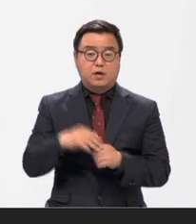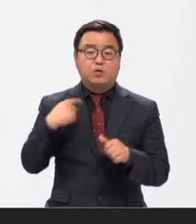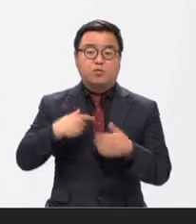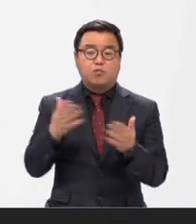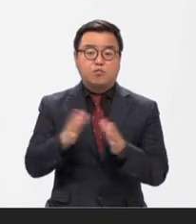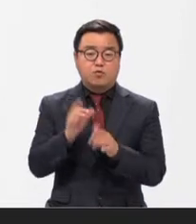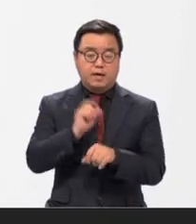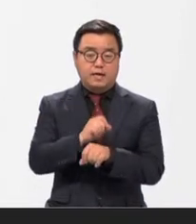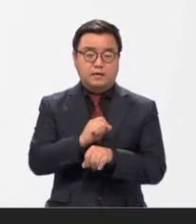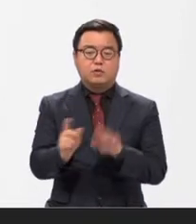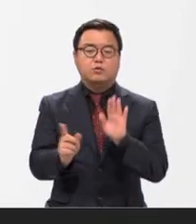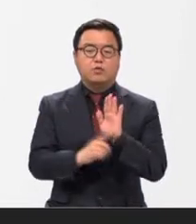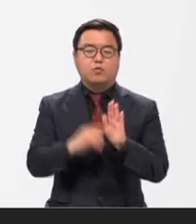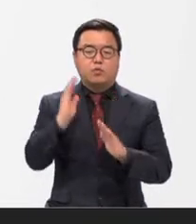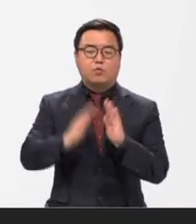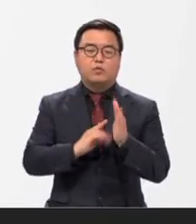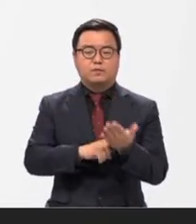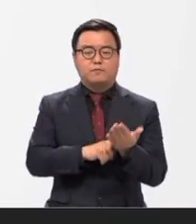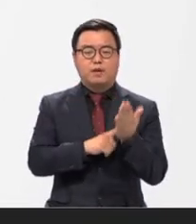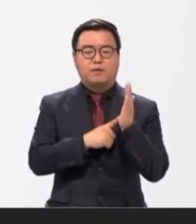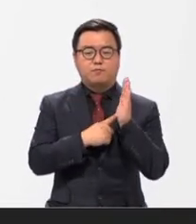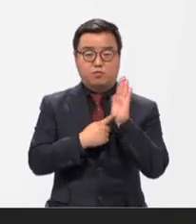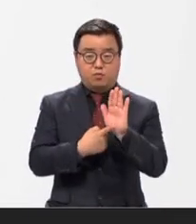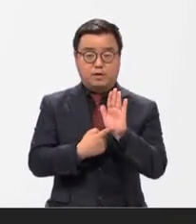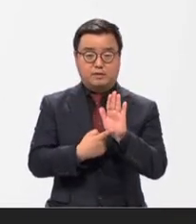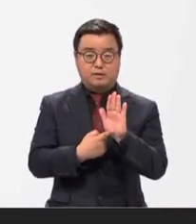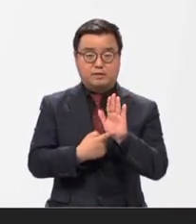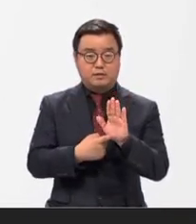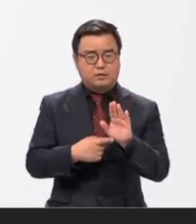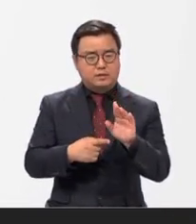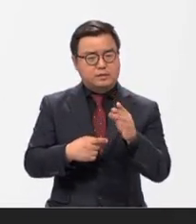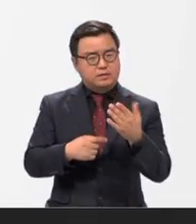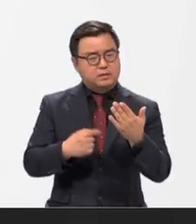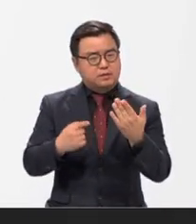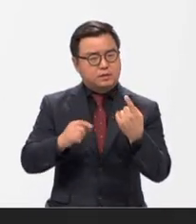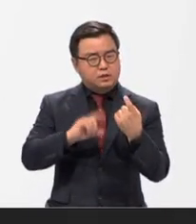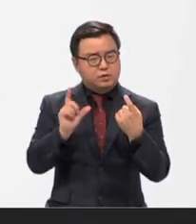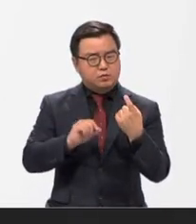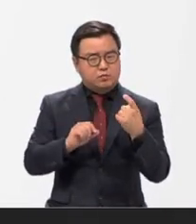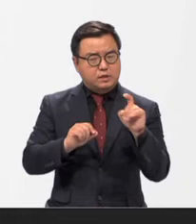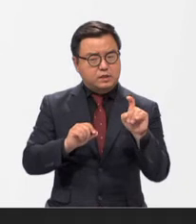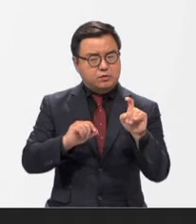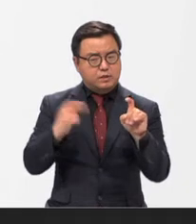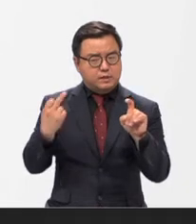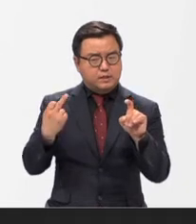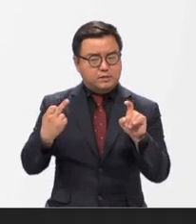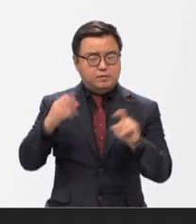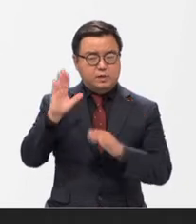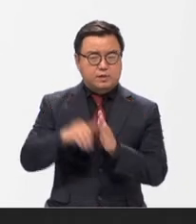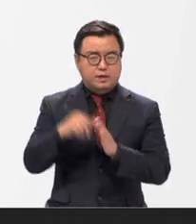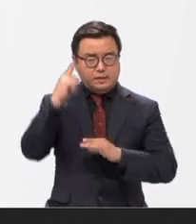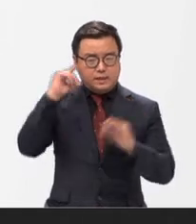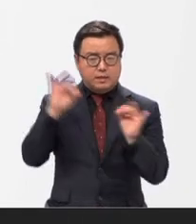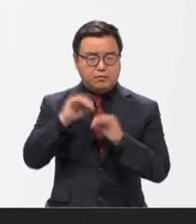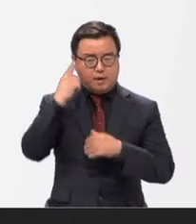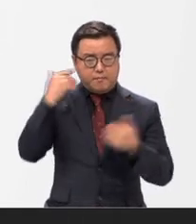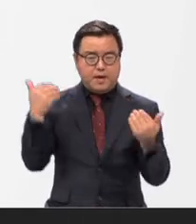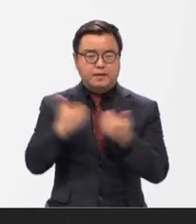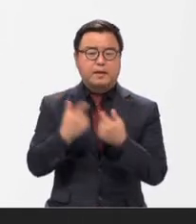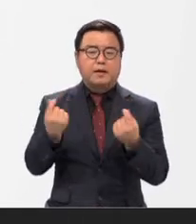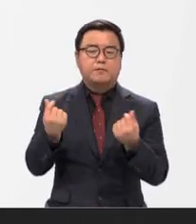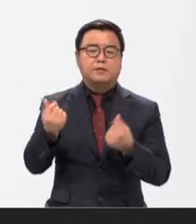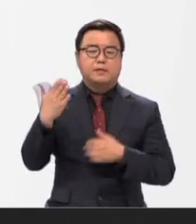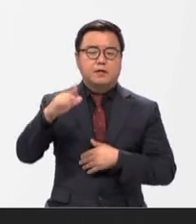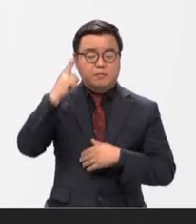행정예고를 공식 발표할 무렵인 지난달 12일 한 여론조사 결과를 보면요. 찬성과 반대가 비슷합니다만 그래도